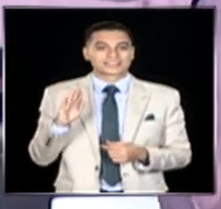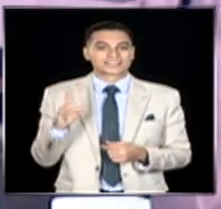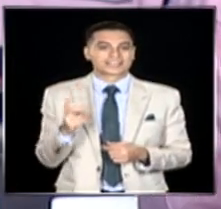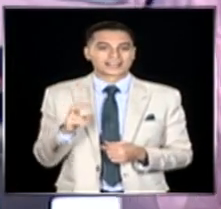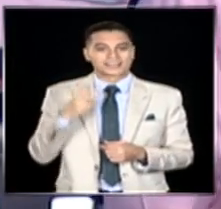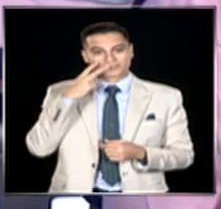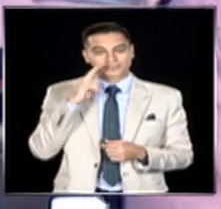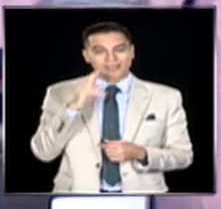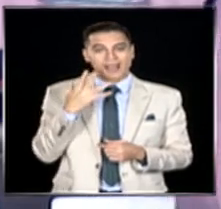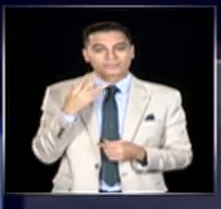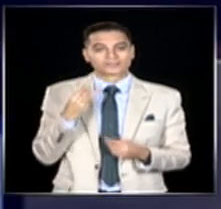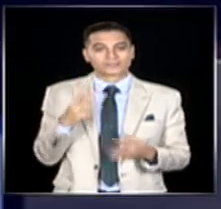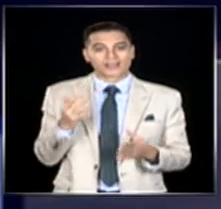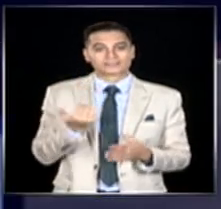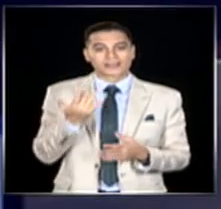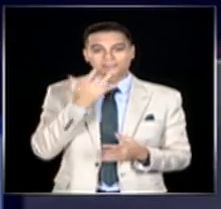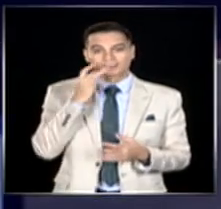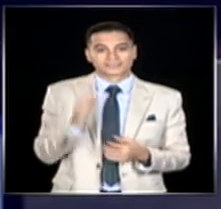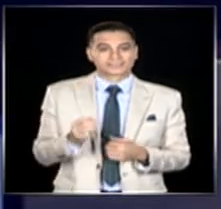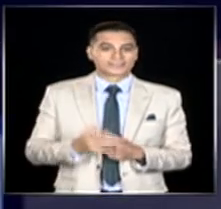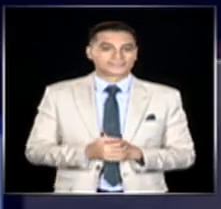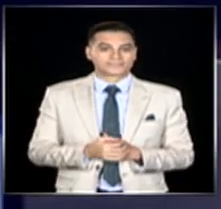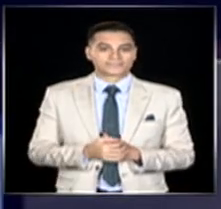مركزتش. 5 نقط سهلين جداً.